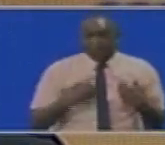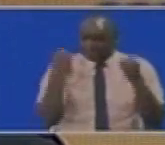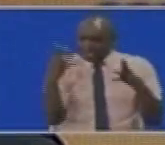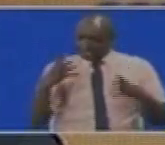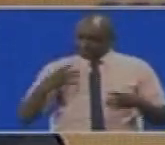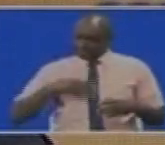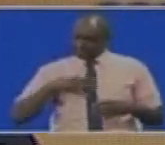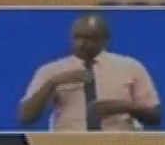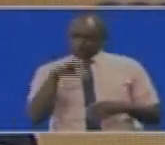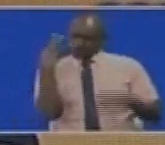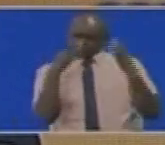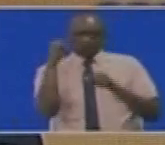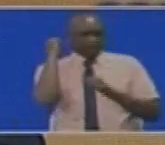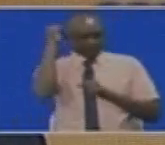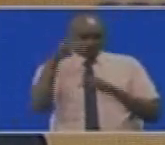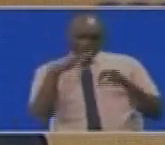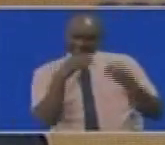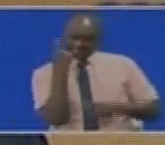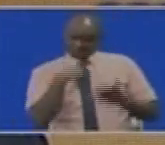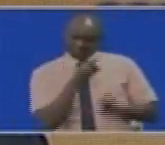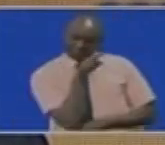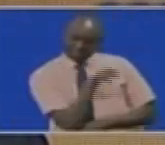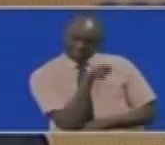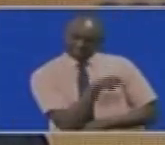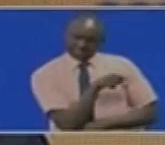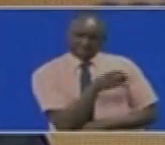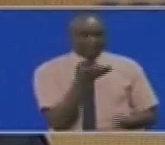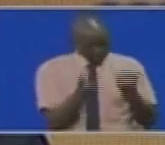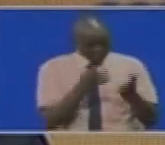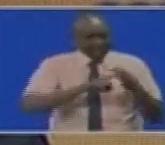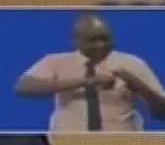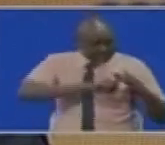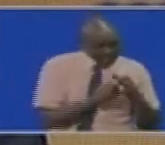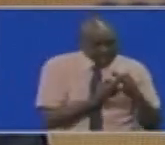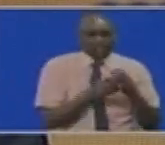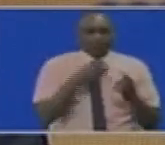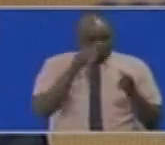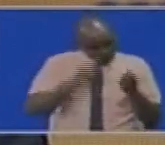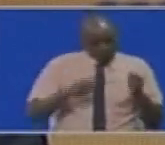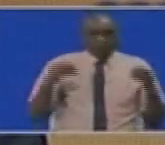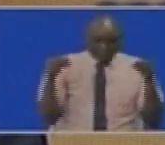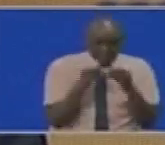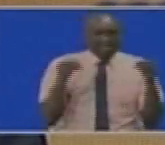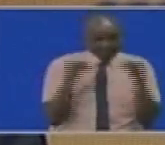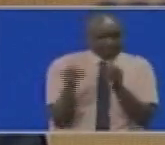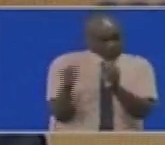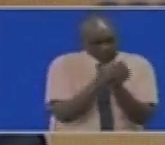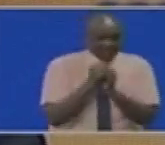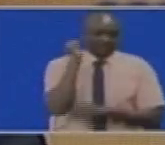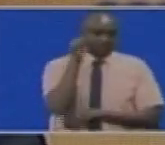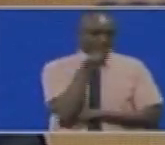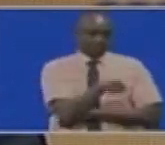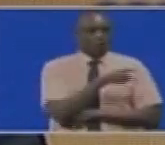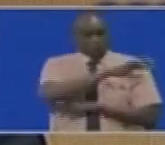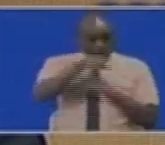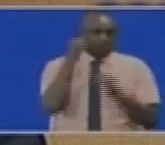wengi wa kisiasa wanabashiri kwamba huenda ikawa ndio mwanzo wa misururu ya mikutano ya pamoja ya kisiasa ya